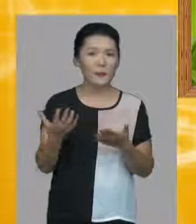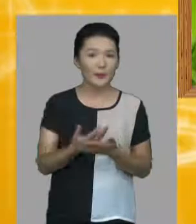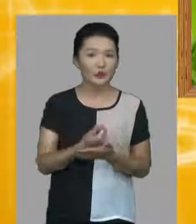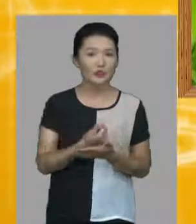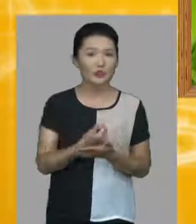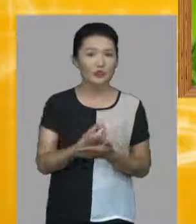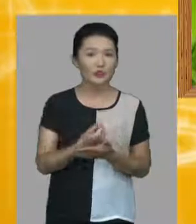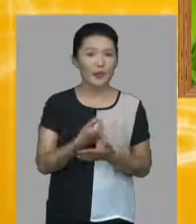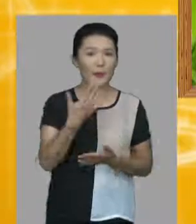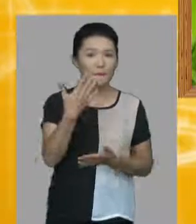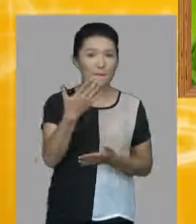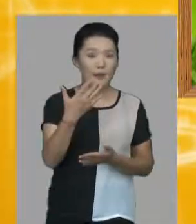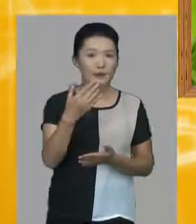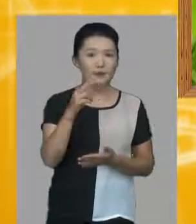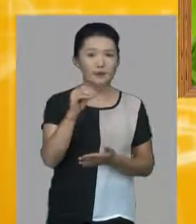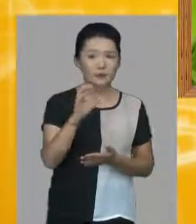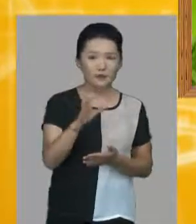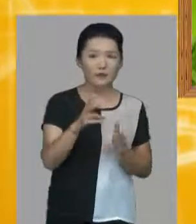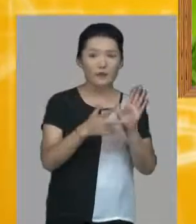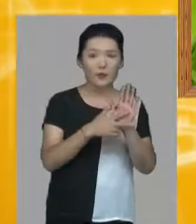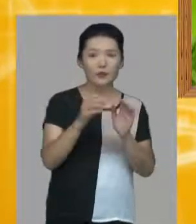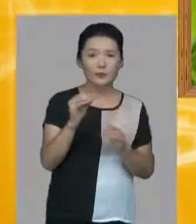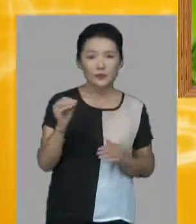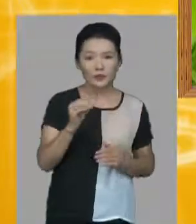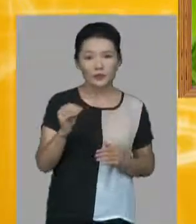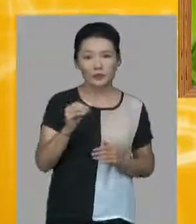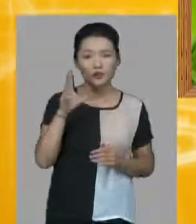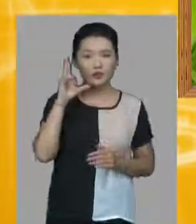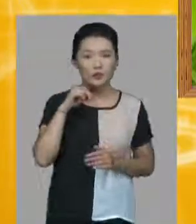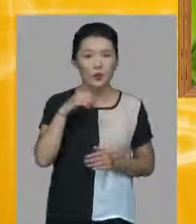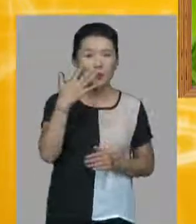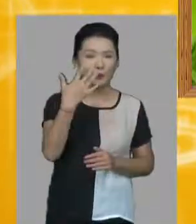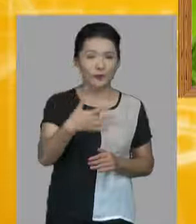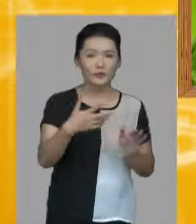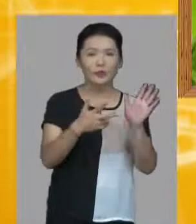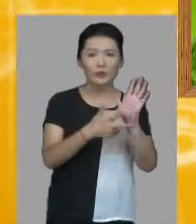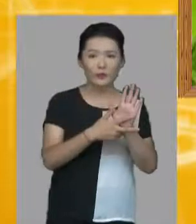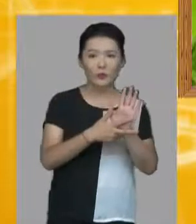Получилось 5 десятков 8 единиц, число